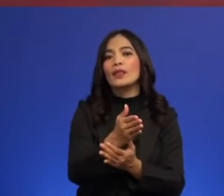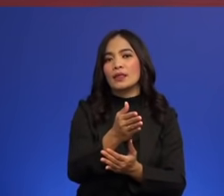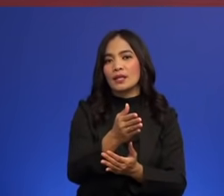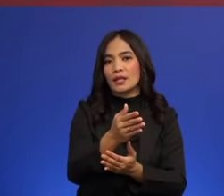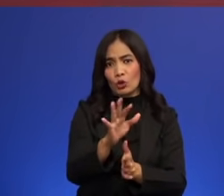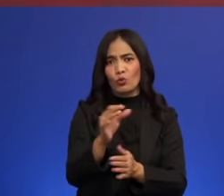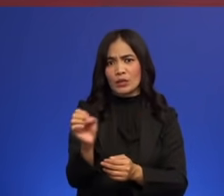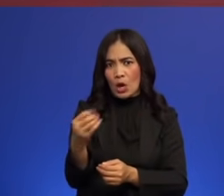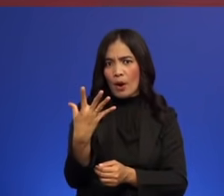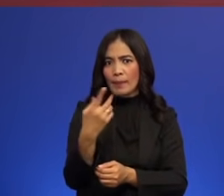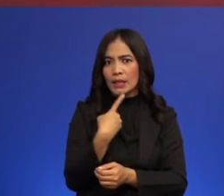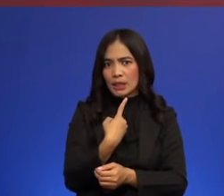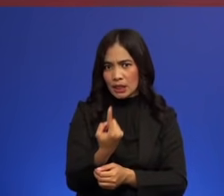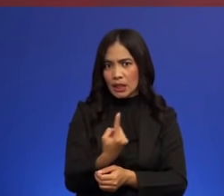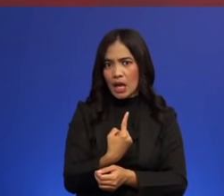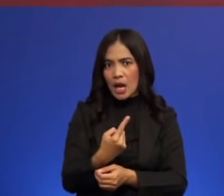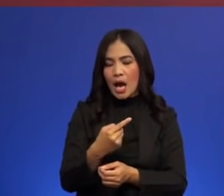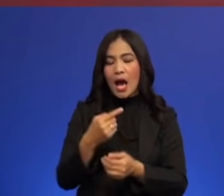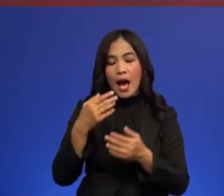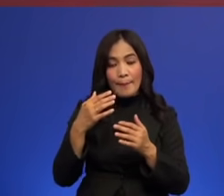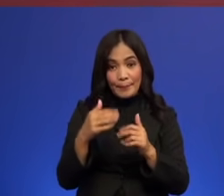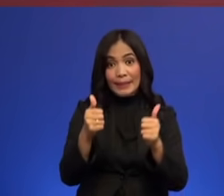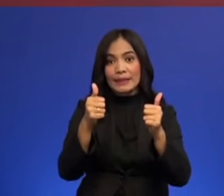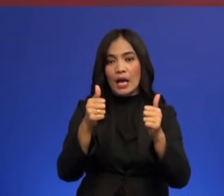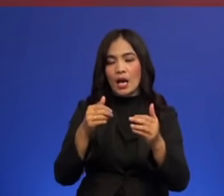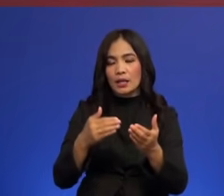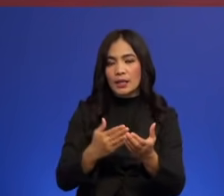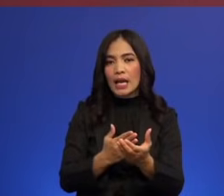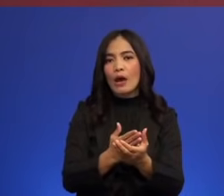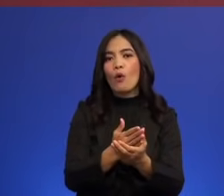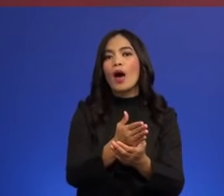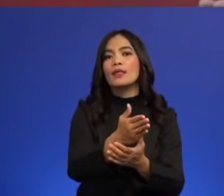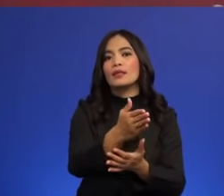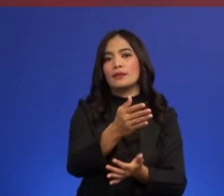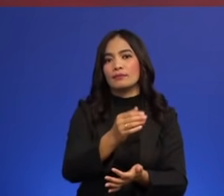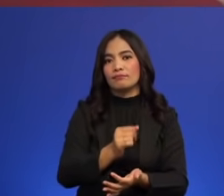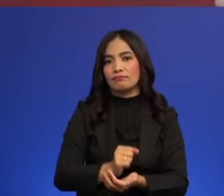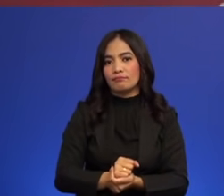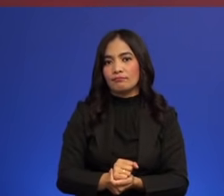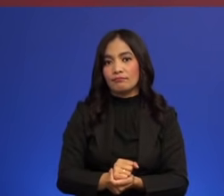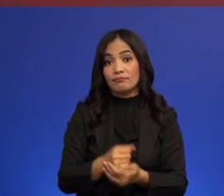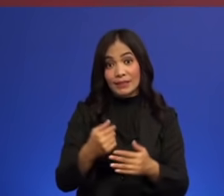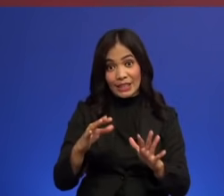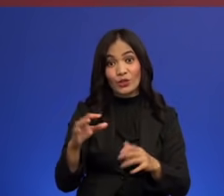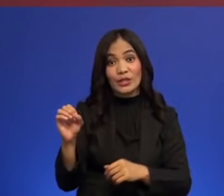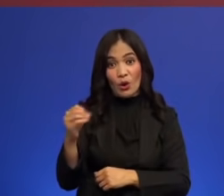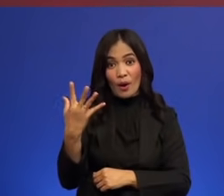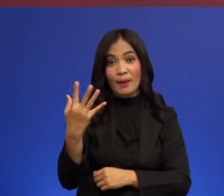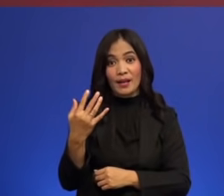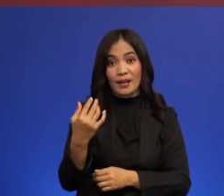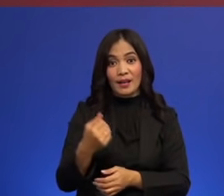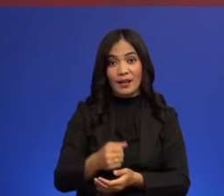Itu jawaban kita. Bisa dilewati. Itu jawaban kita.